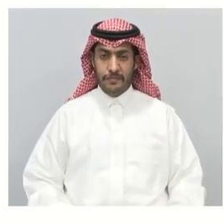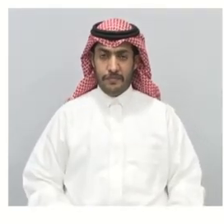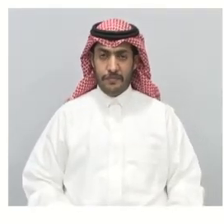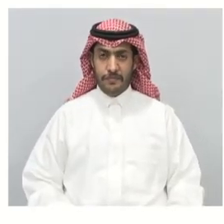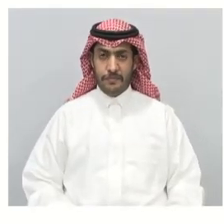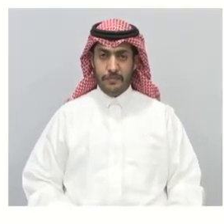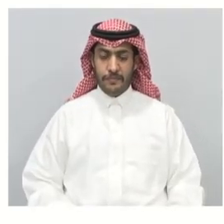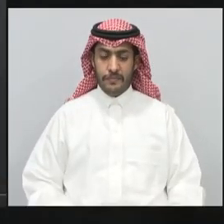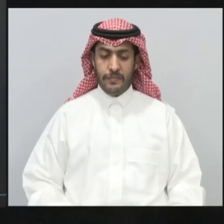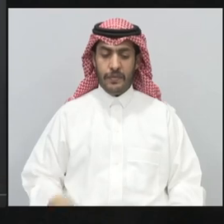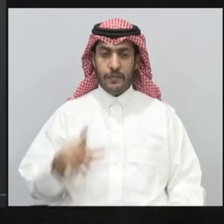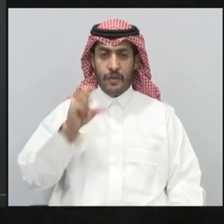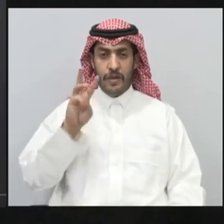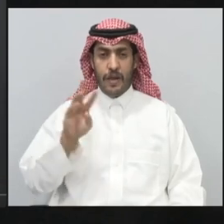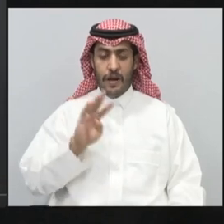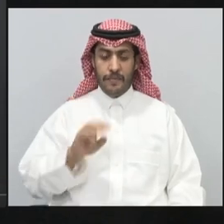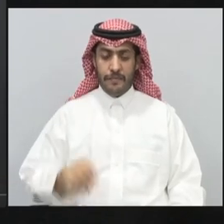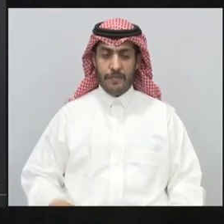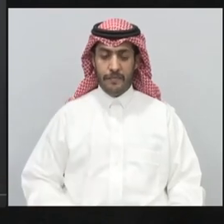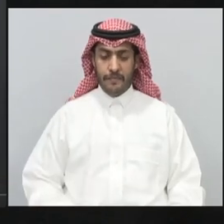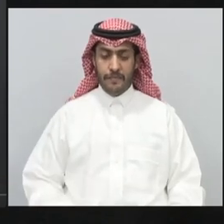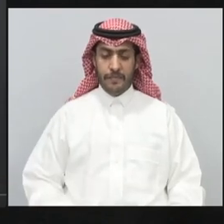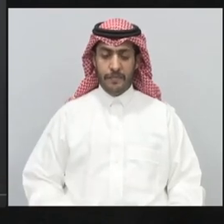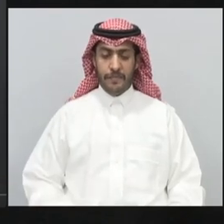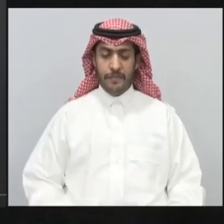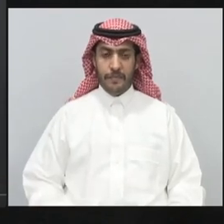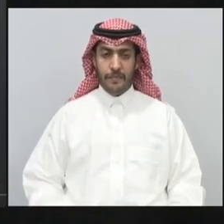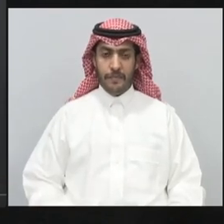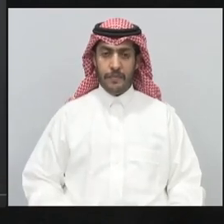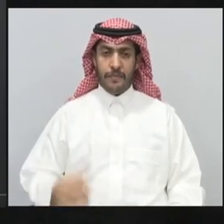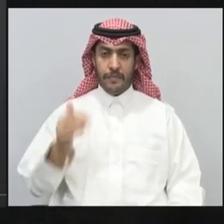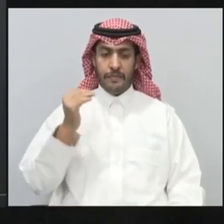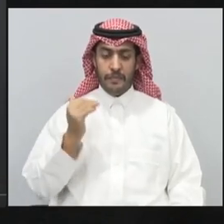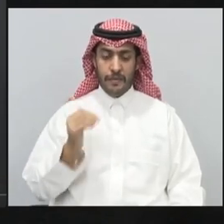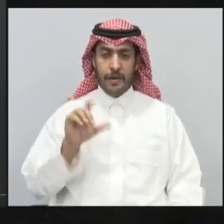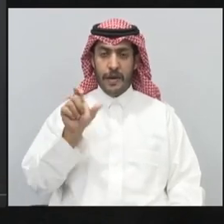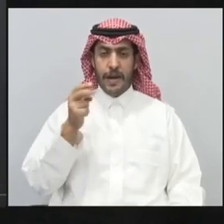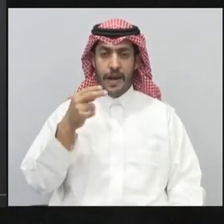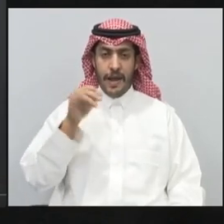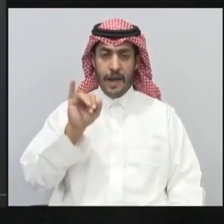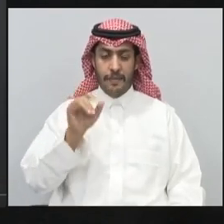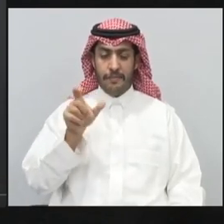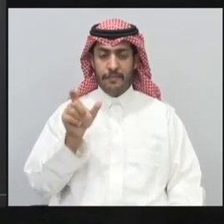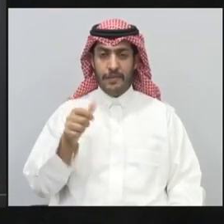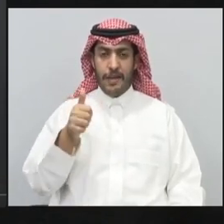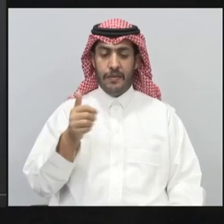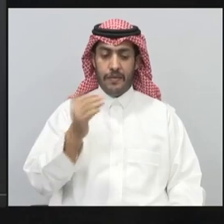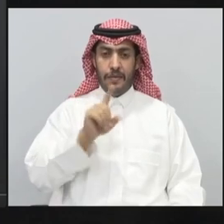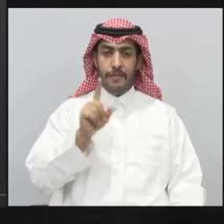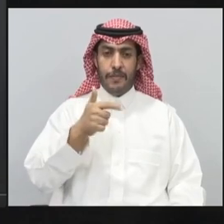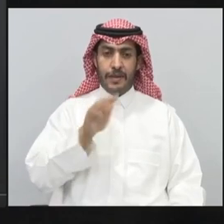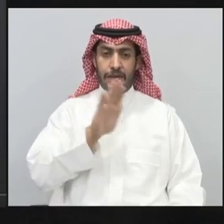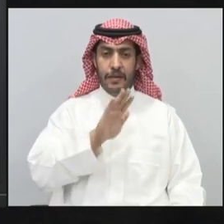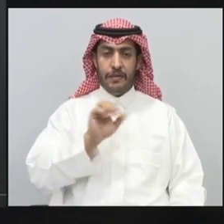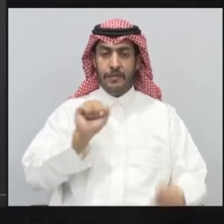الثالثه والرابعه طيب اين تضع كلمه نعمه واين تضع كلمه بئسه